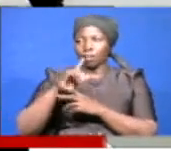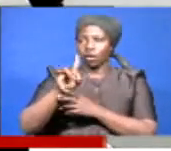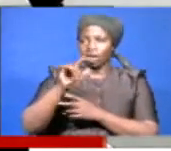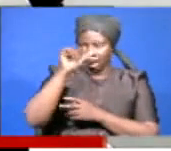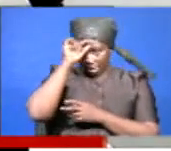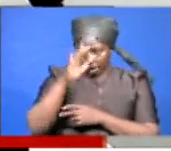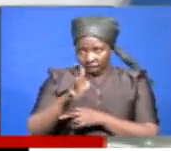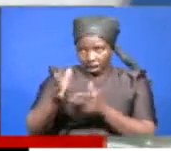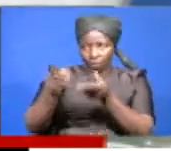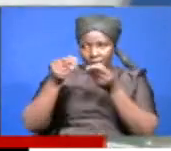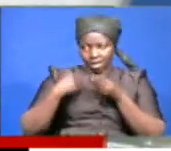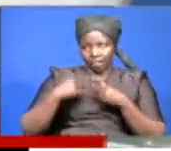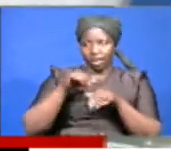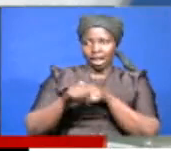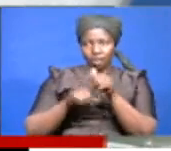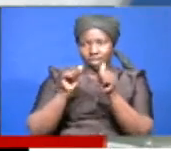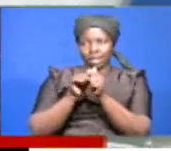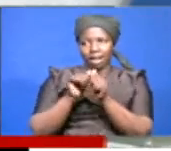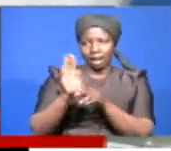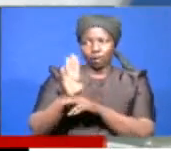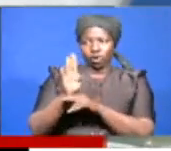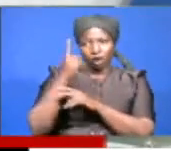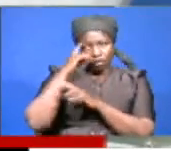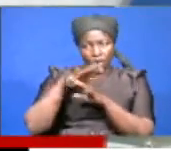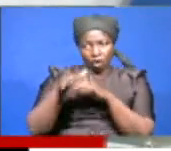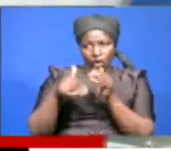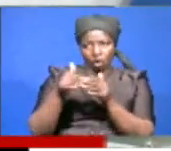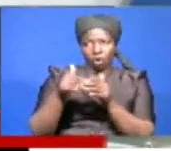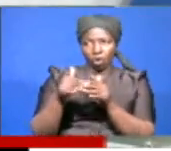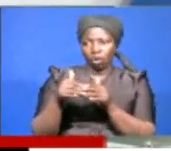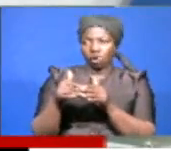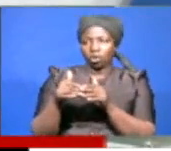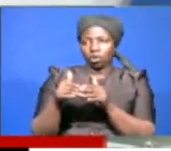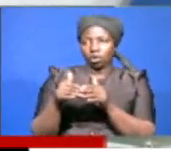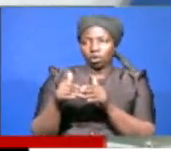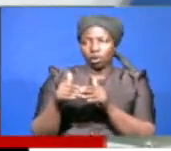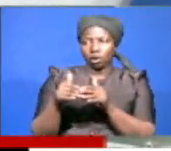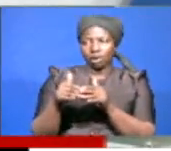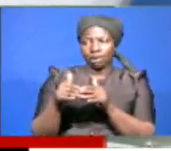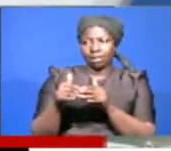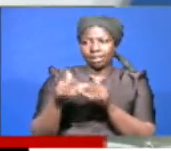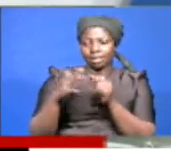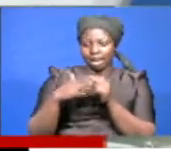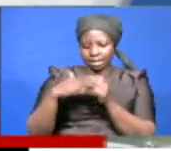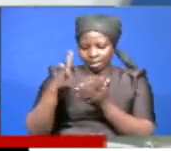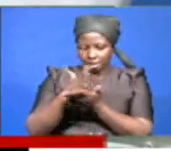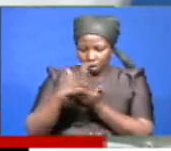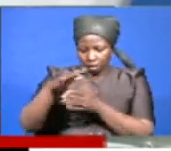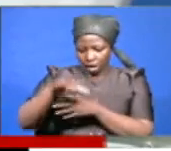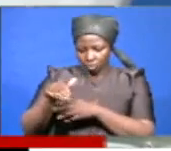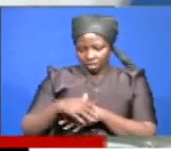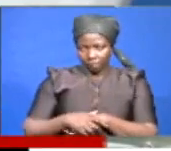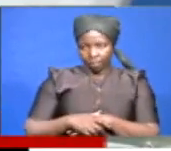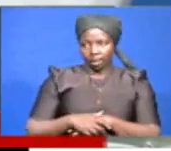tunapokea karibu bilioni 10 kwa hizi constituents 9 katika kaunti moja. Kwa msaada wangu nataka tukate Kisii